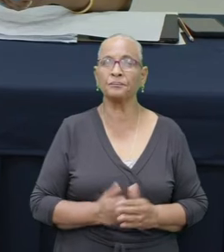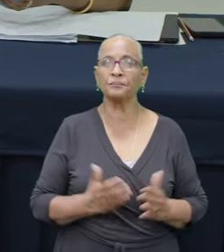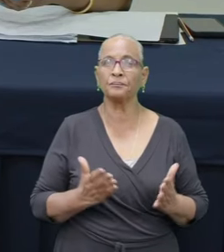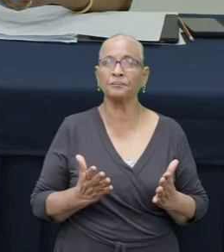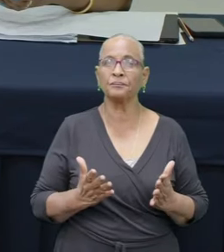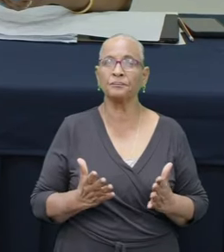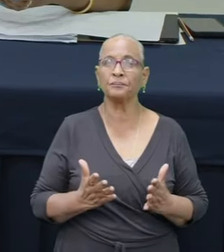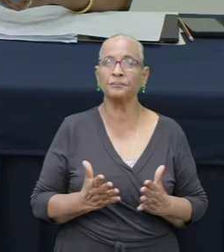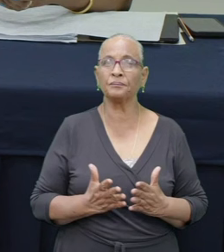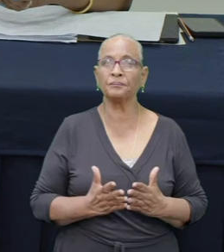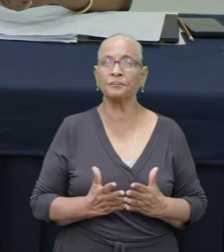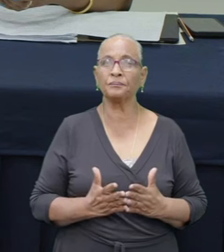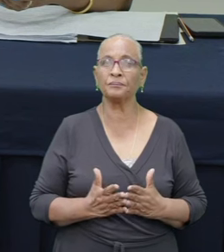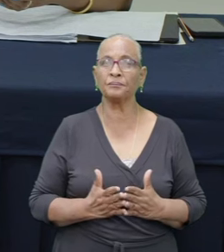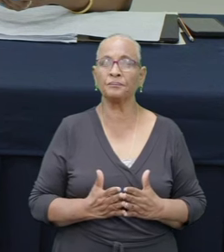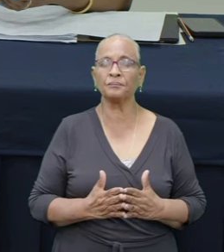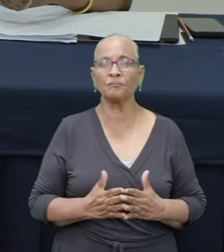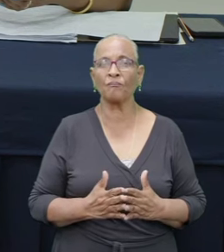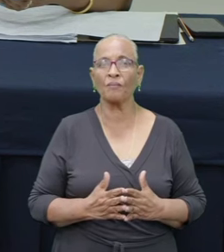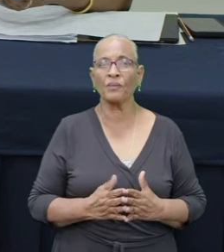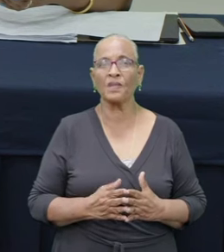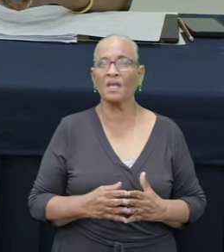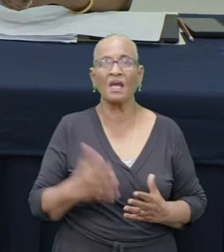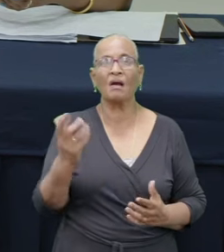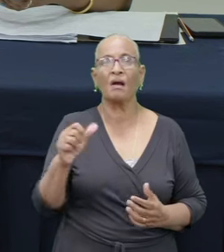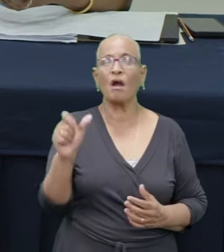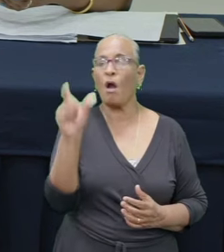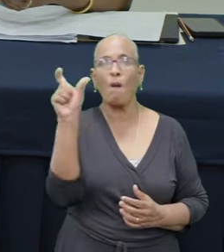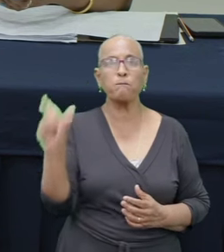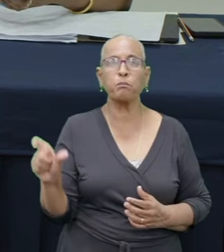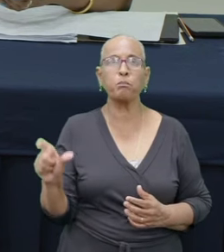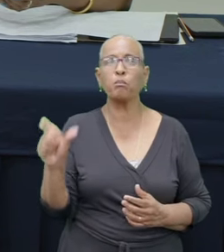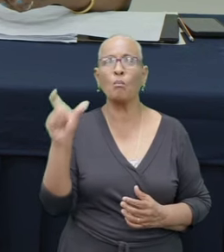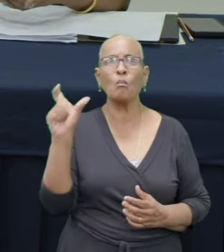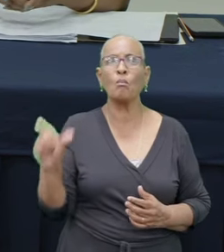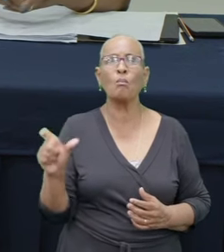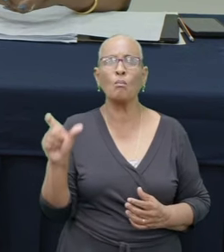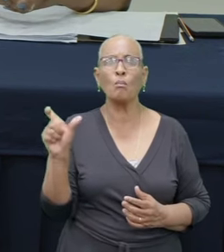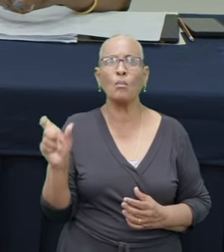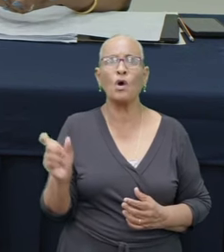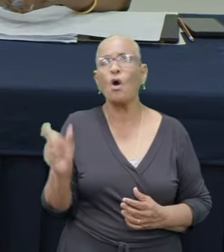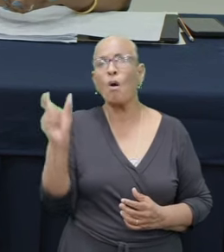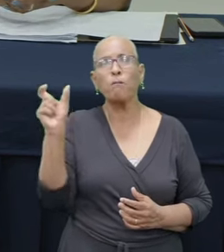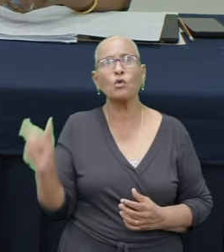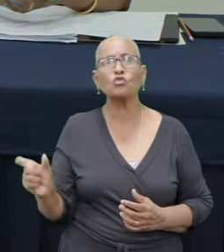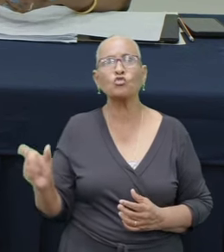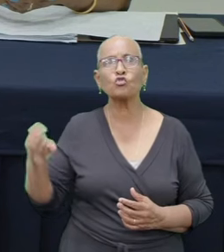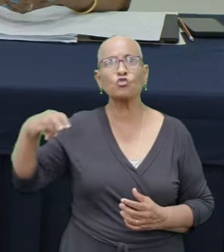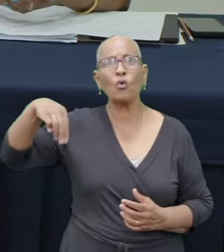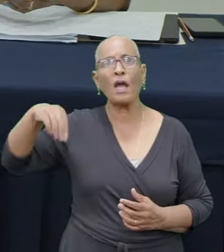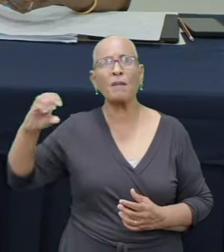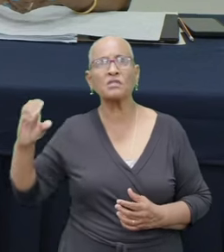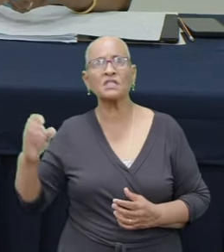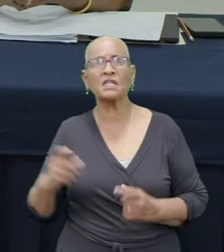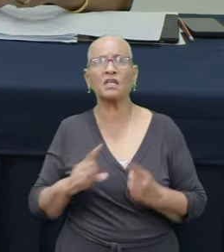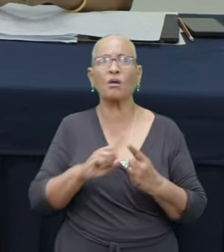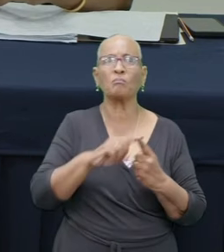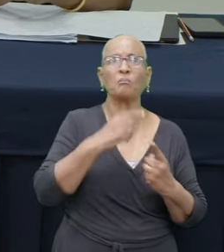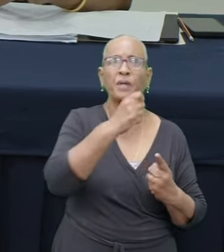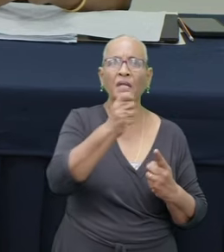Er is geen conferentie, dus we gaan het proberen zo veel mogelijk onder de verantwoordelijkheid te plaatsen. Ja,